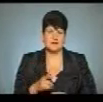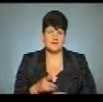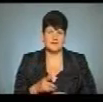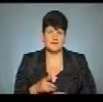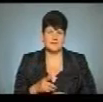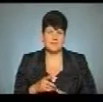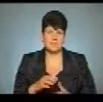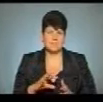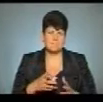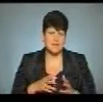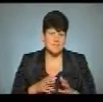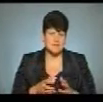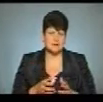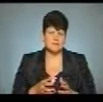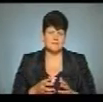міксера,